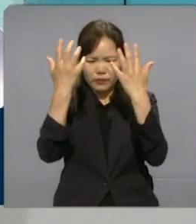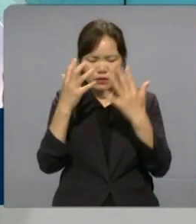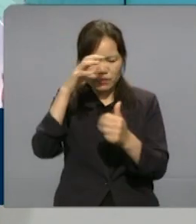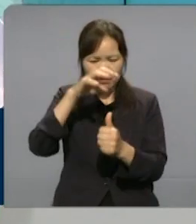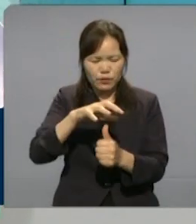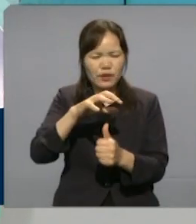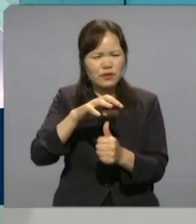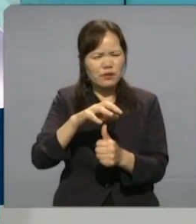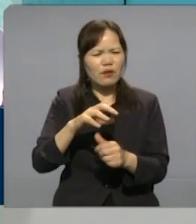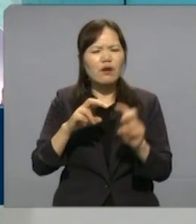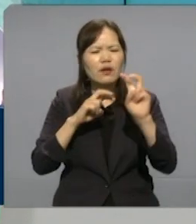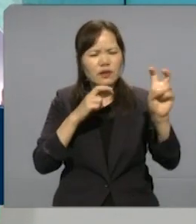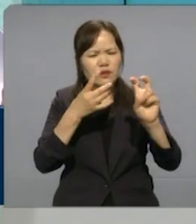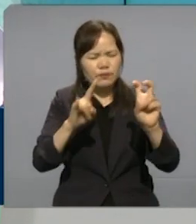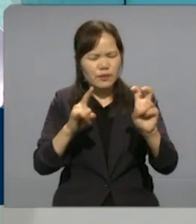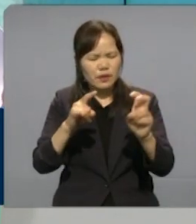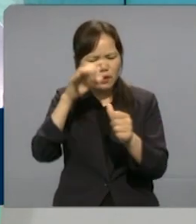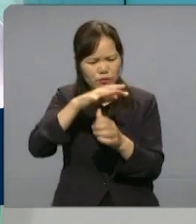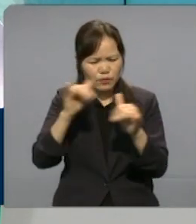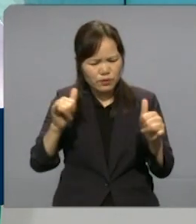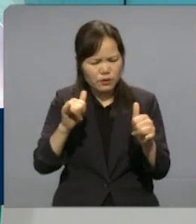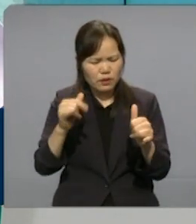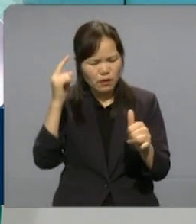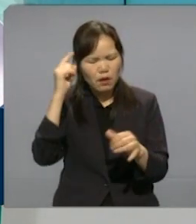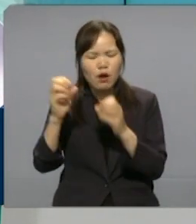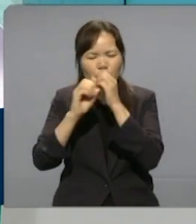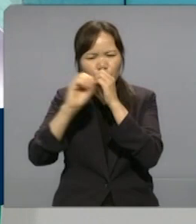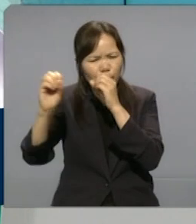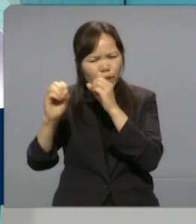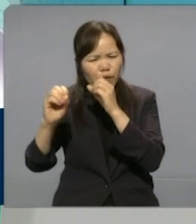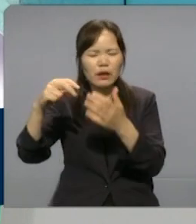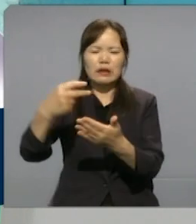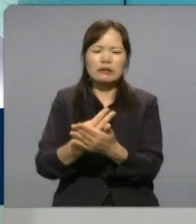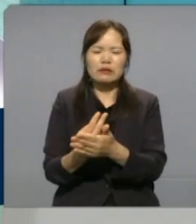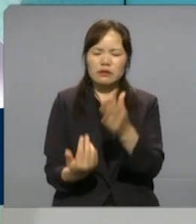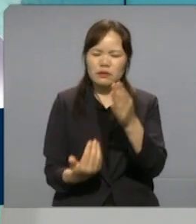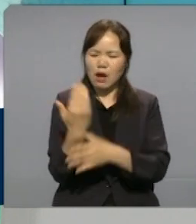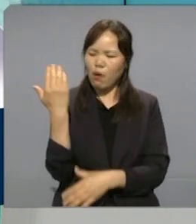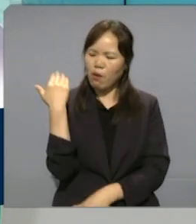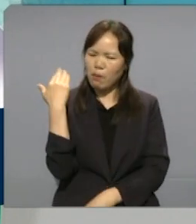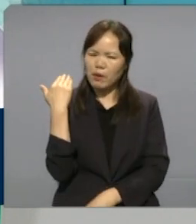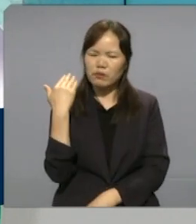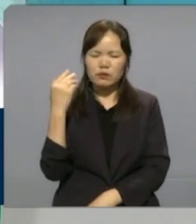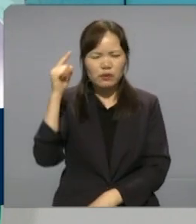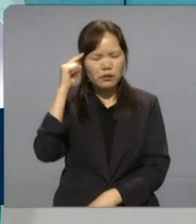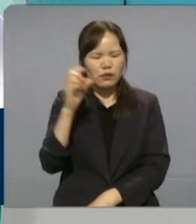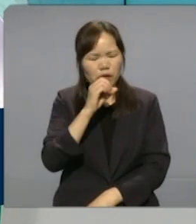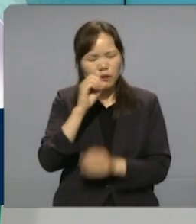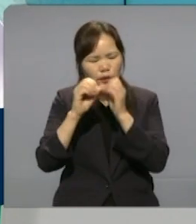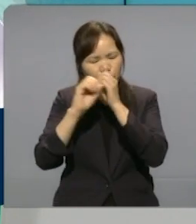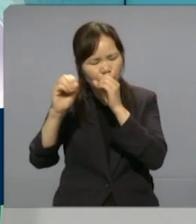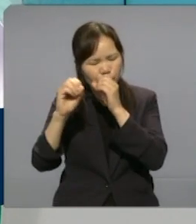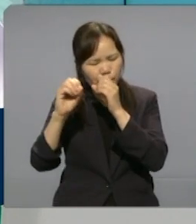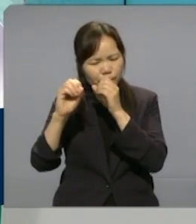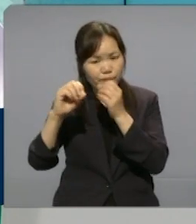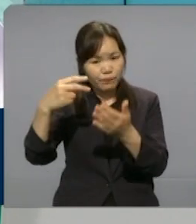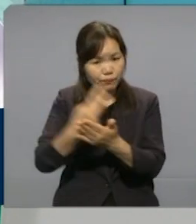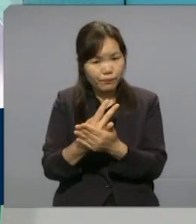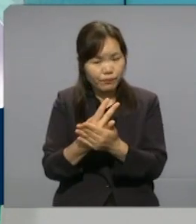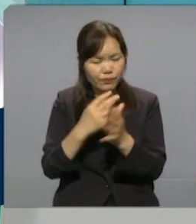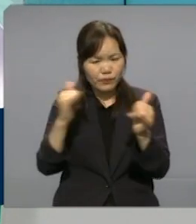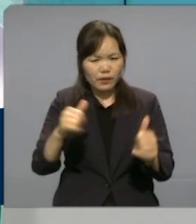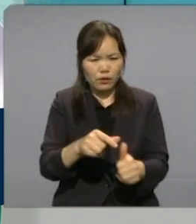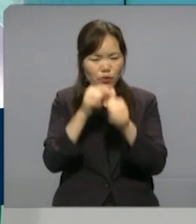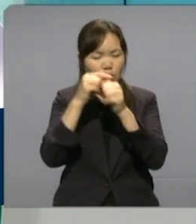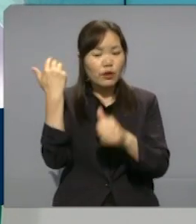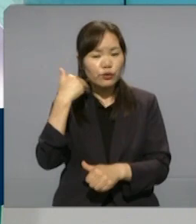인천구치소에서 20대 수용자가 의식을 잃고 쓰러지는 사고가 얼마 전 발생했는데요. 의식을 잃은 수용자의 생명을 구한 것은